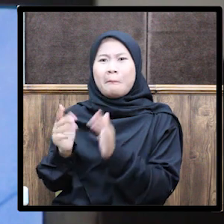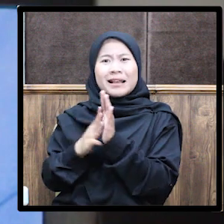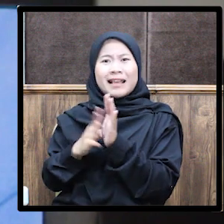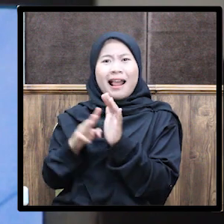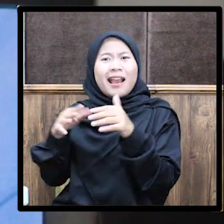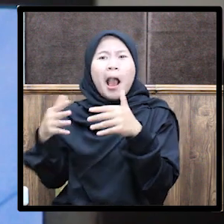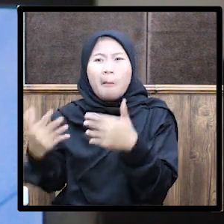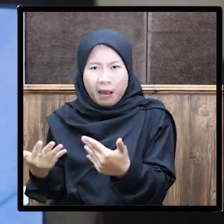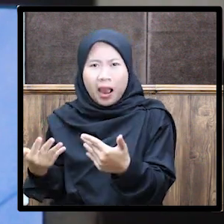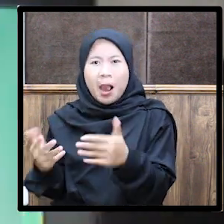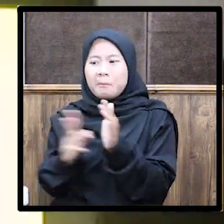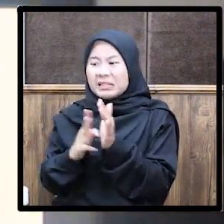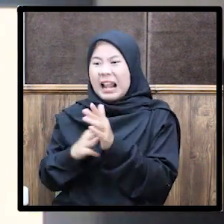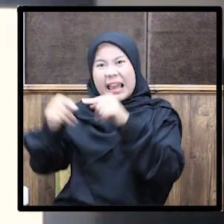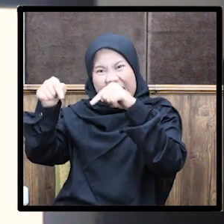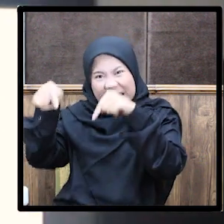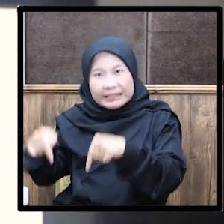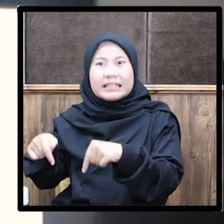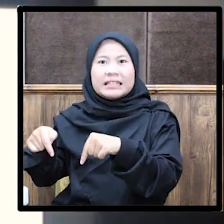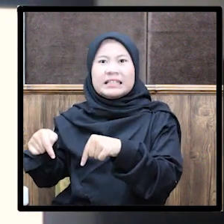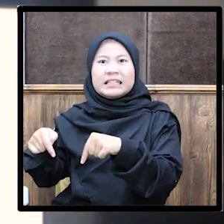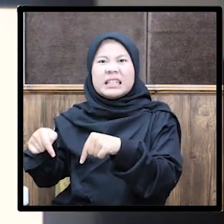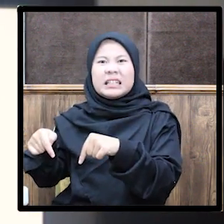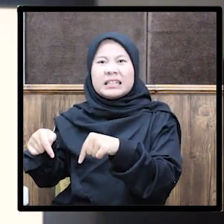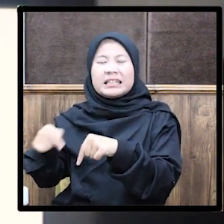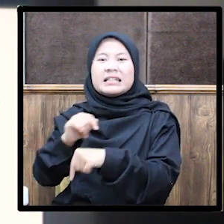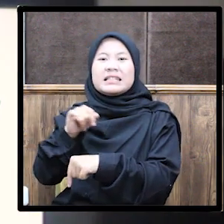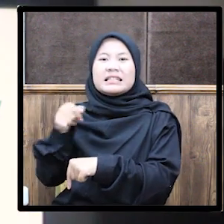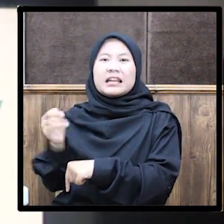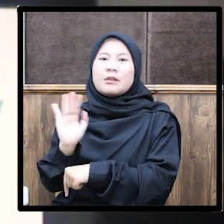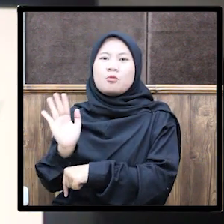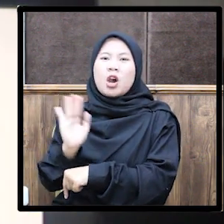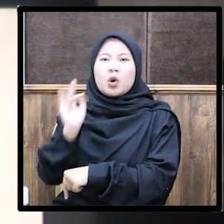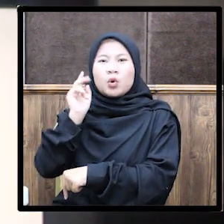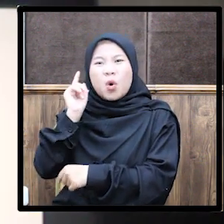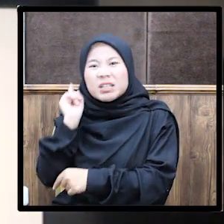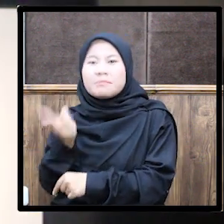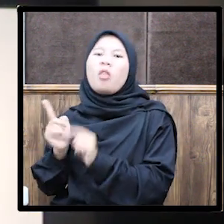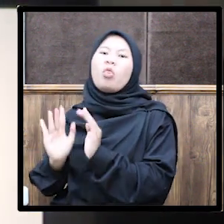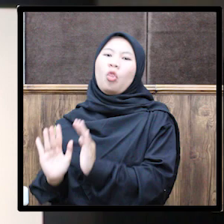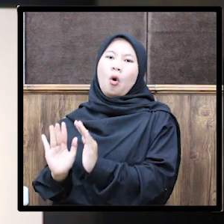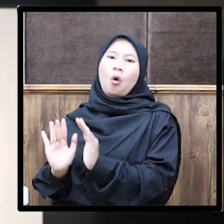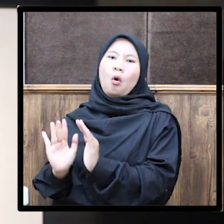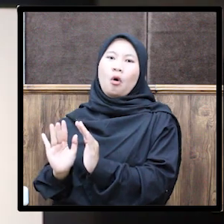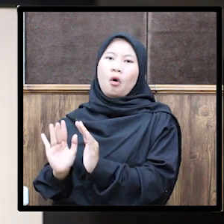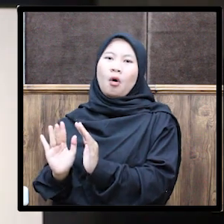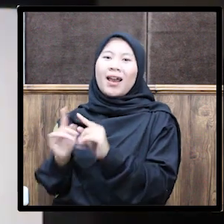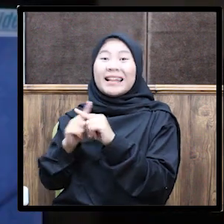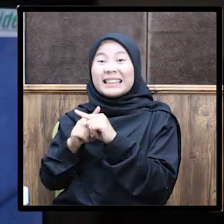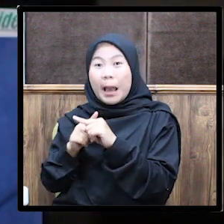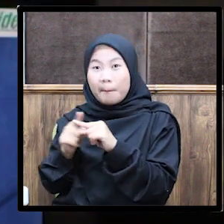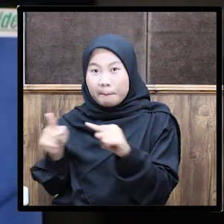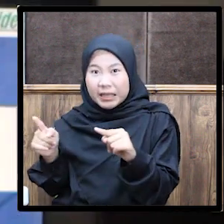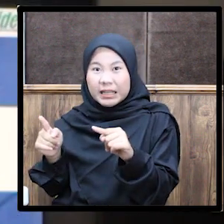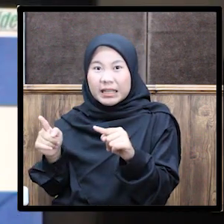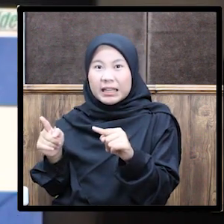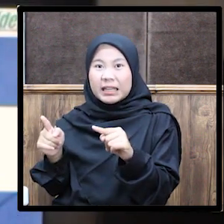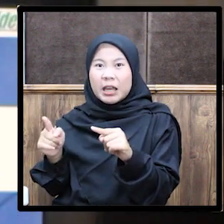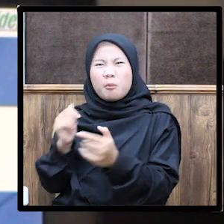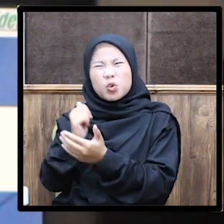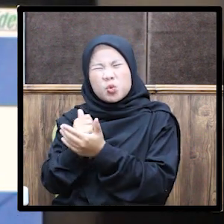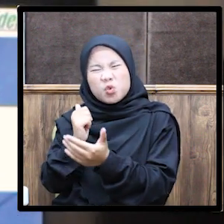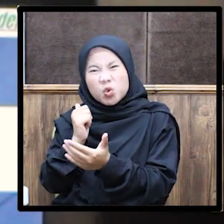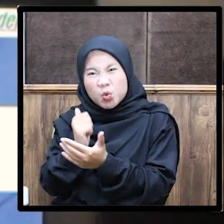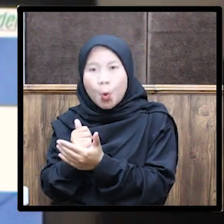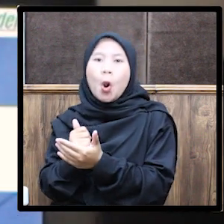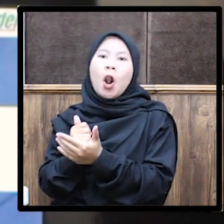Orang sekali lagi jangan hanya gugur kewajiban saja kamu melakukan proses-proses ini. Tapi ya didasari